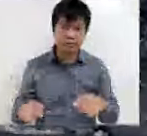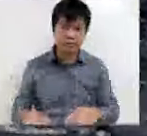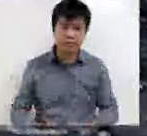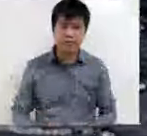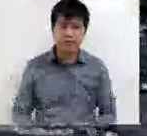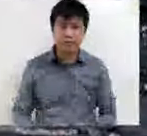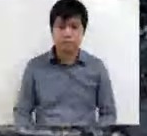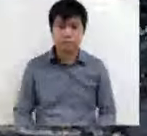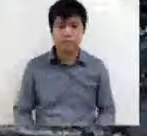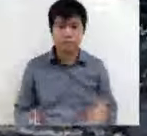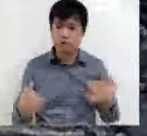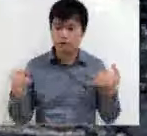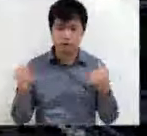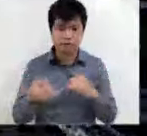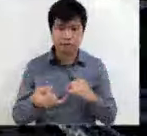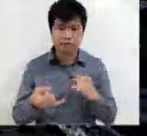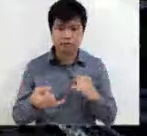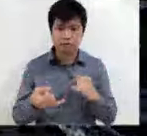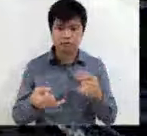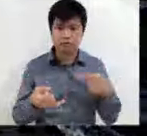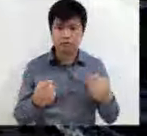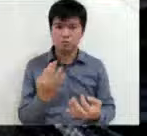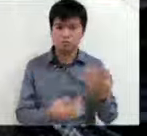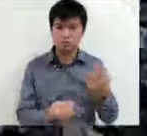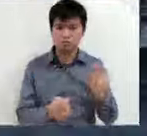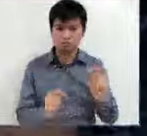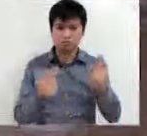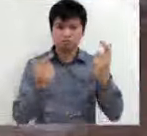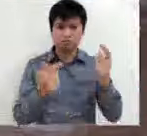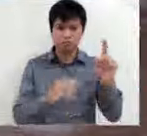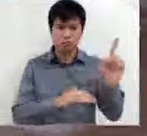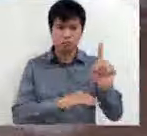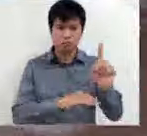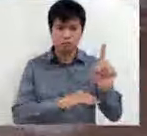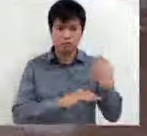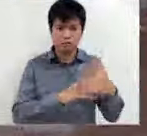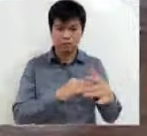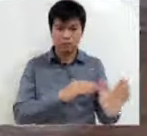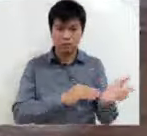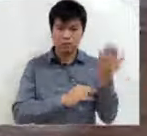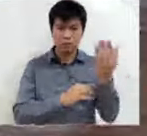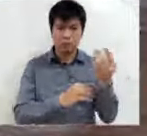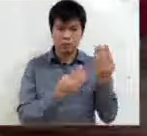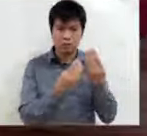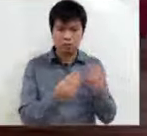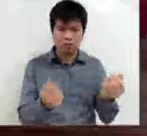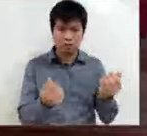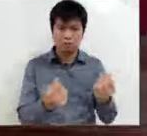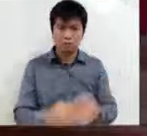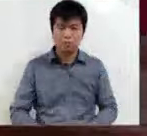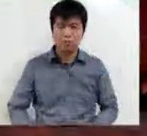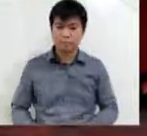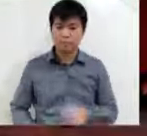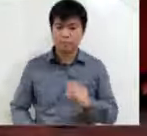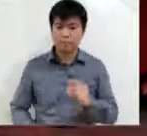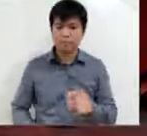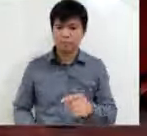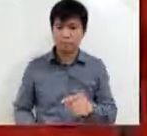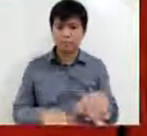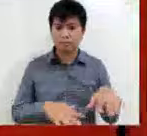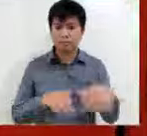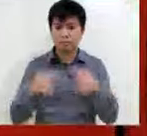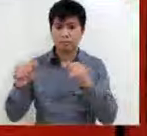sunog na agad namang naapula pasado alauna ng madaling araw. Nasa evacuation center pa rin ang 13 pamilyang